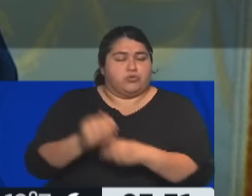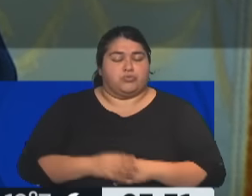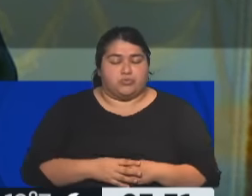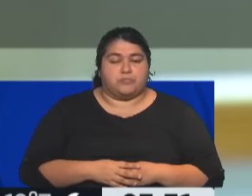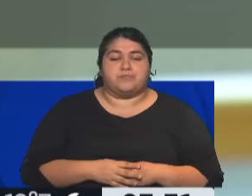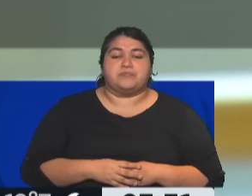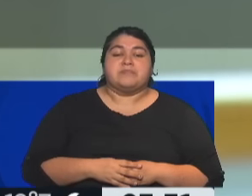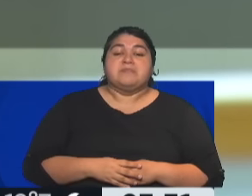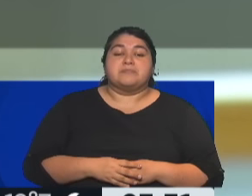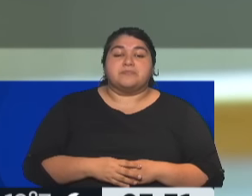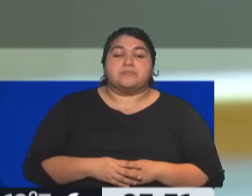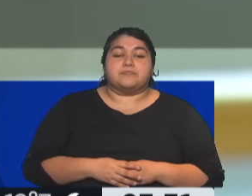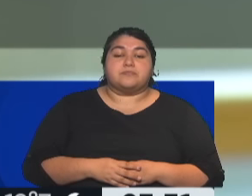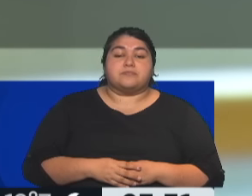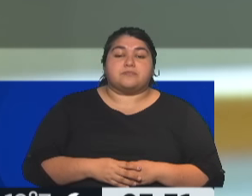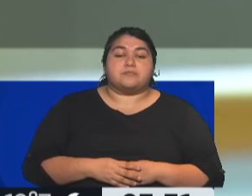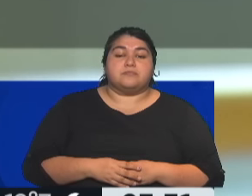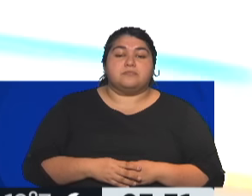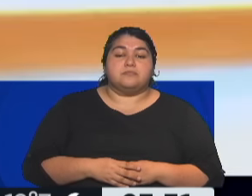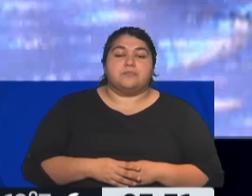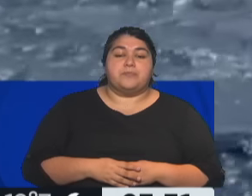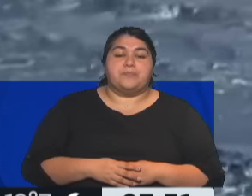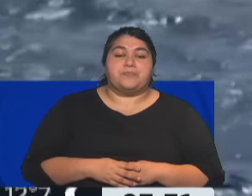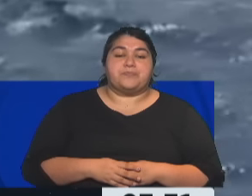мирового большинства, что можно было бы...